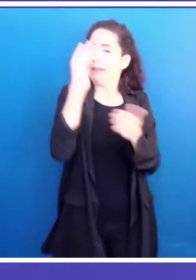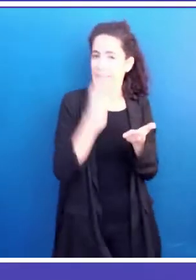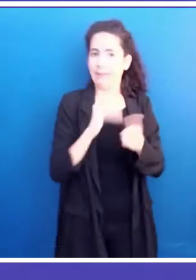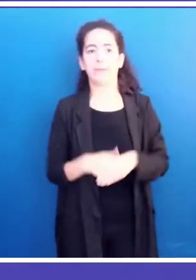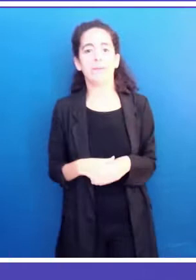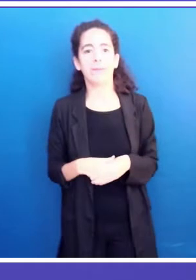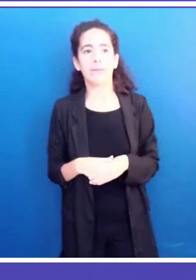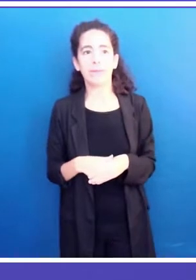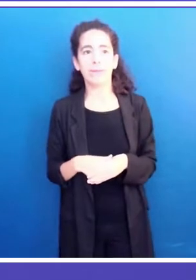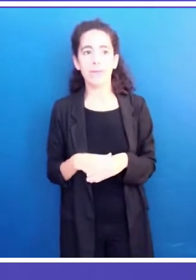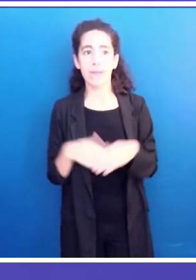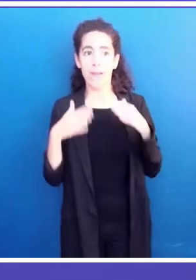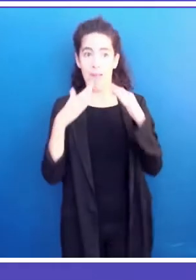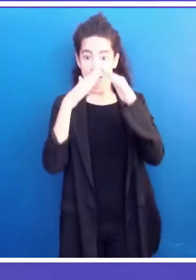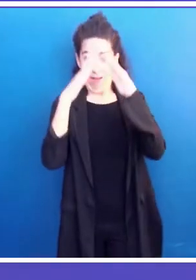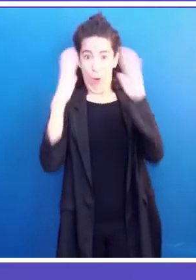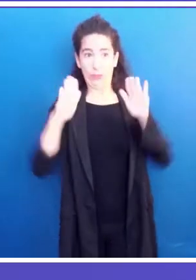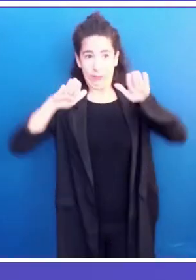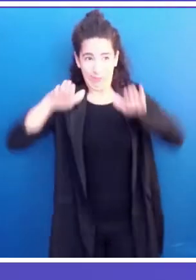فترة الإغلاق